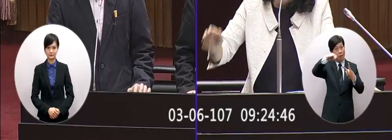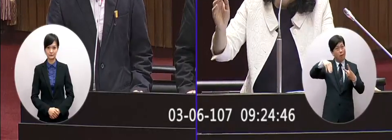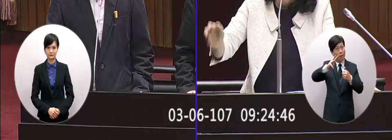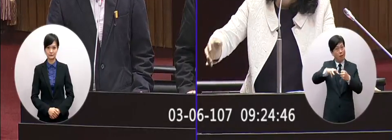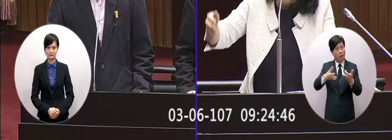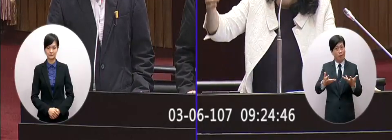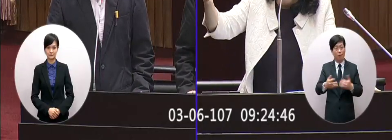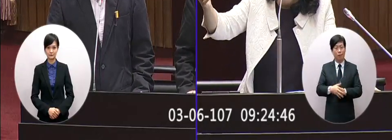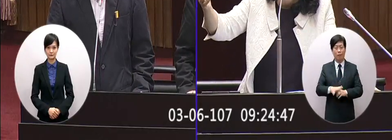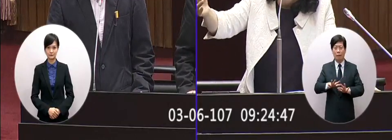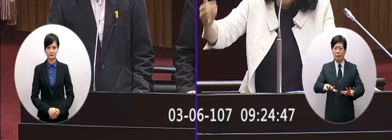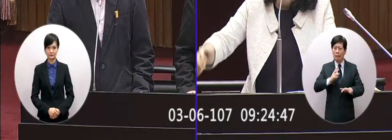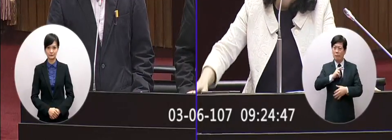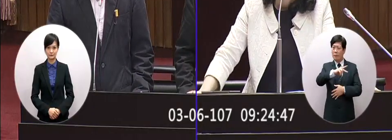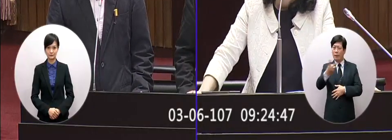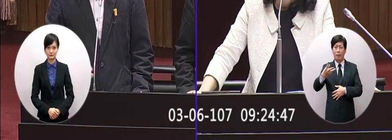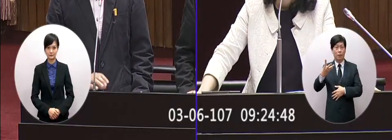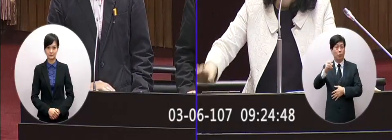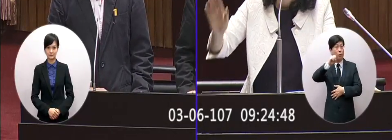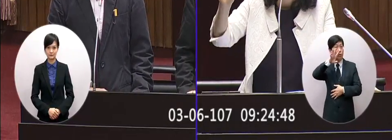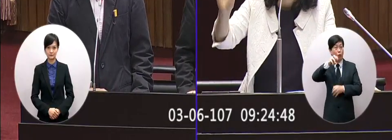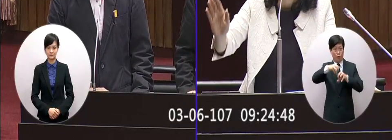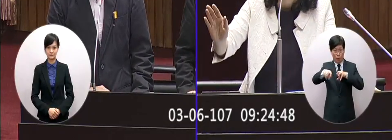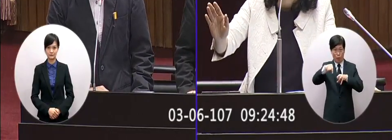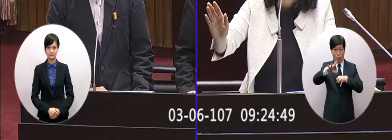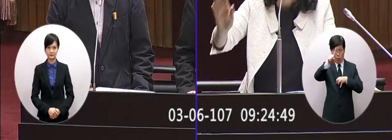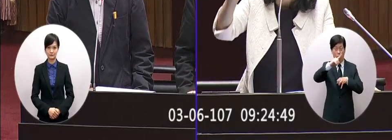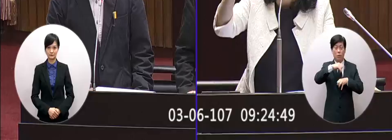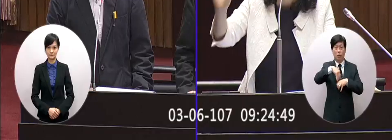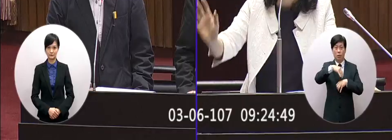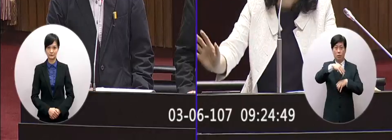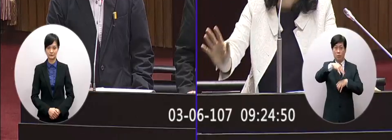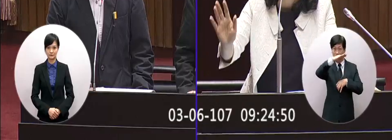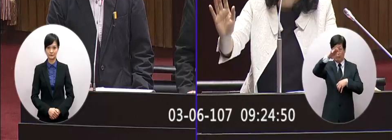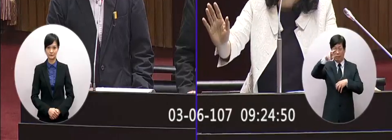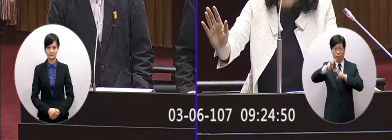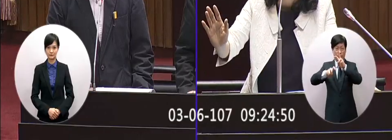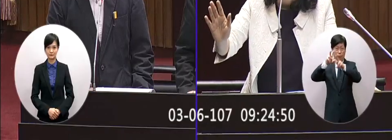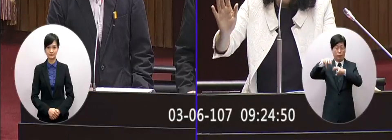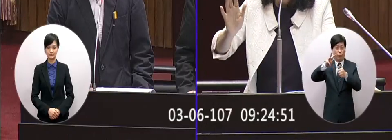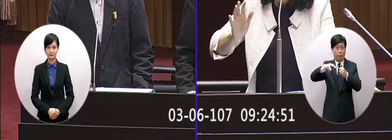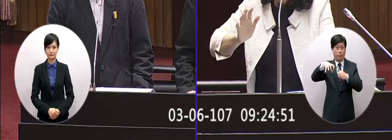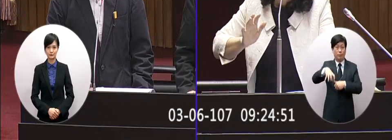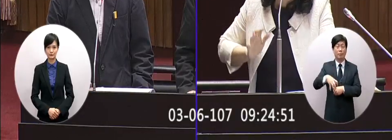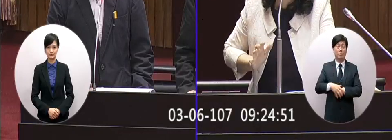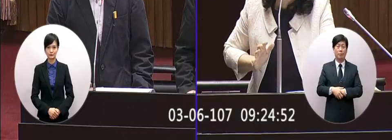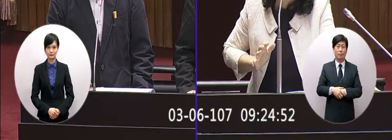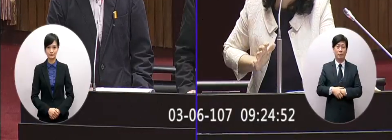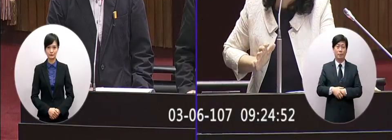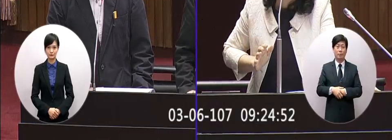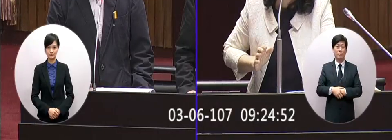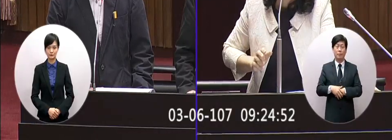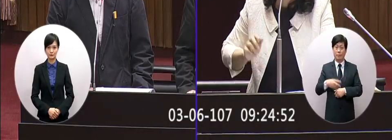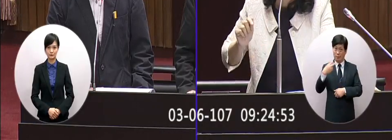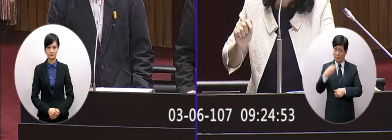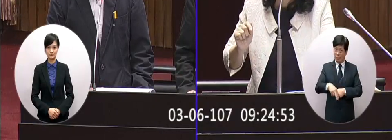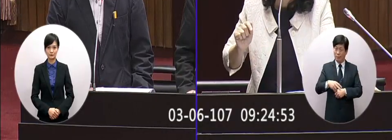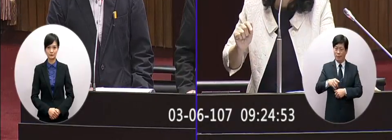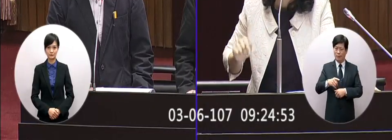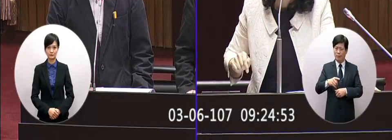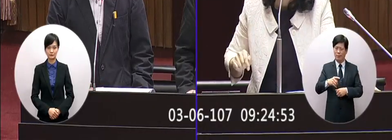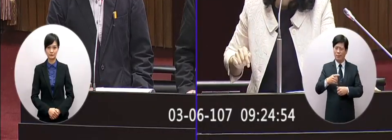分，其实我们是在万荣分队是有一个山训山域的场域的训练，但是 在我们